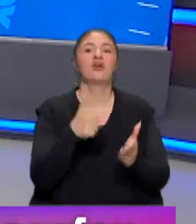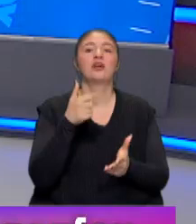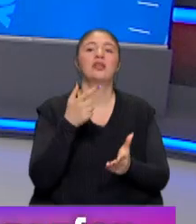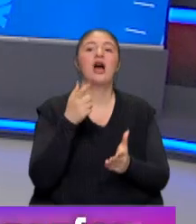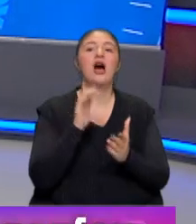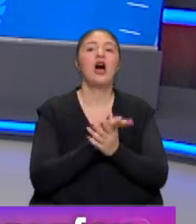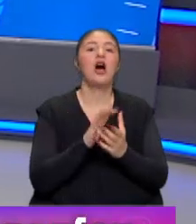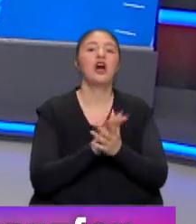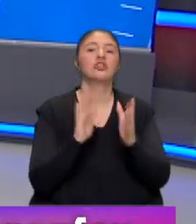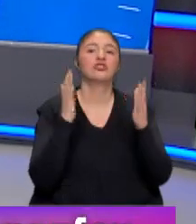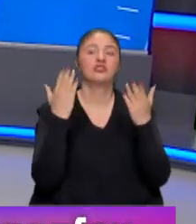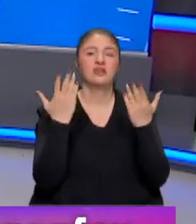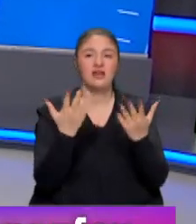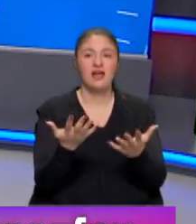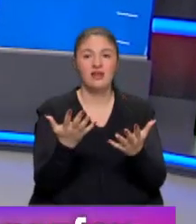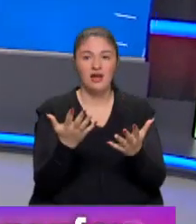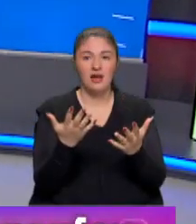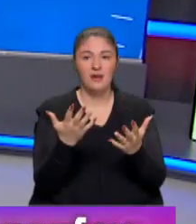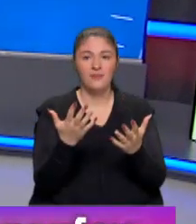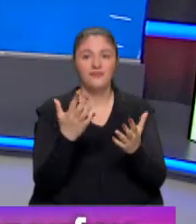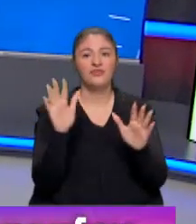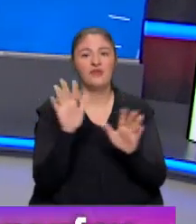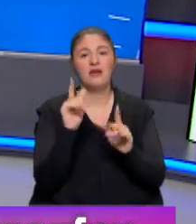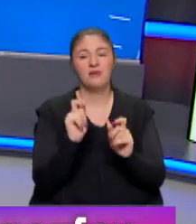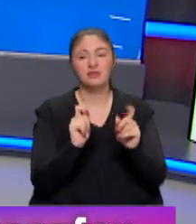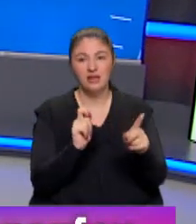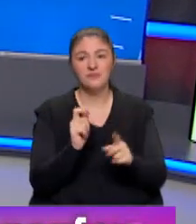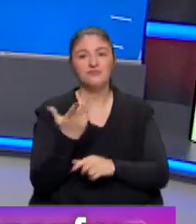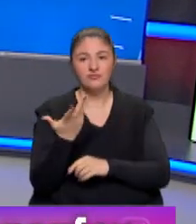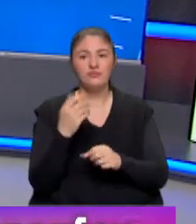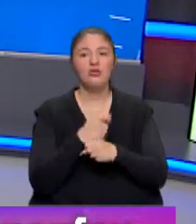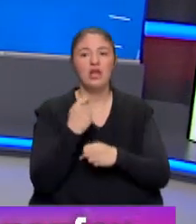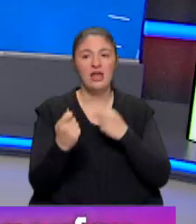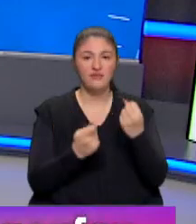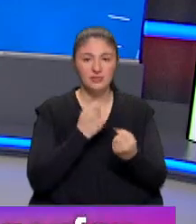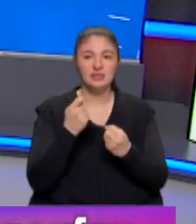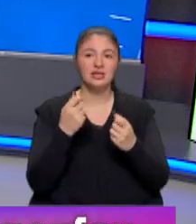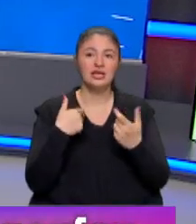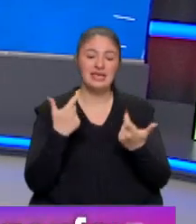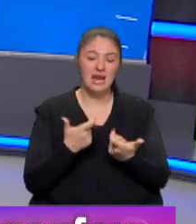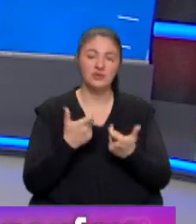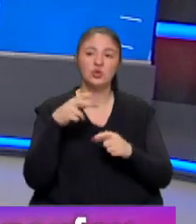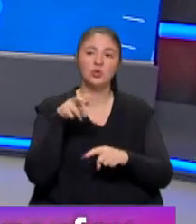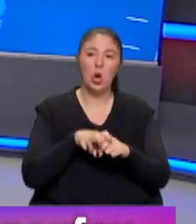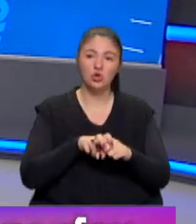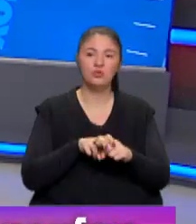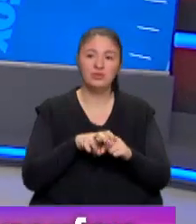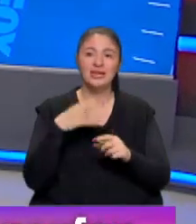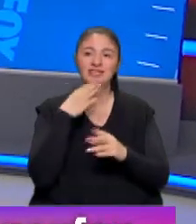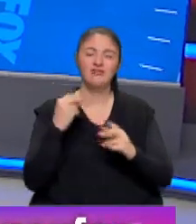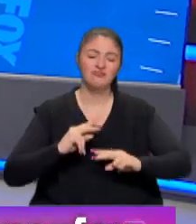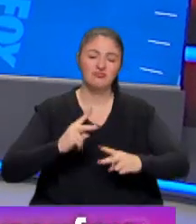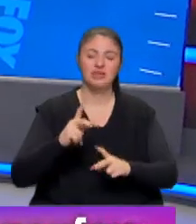başkanlığına alkışlarla veda ettiler ve görevimizi, yerimizi, koltuğumuzu